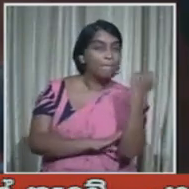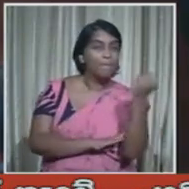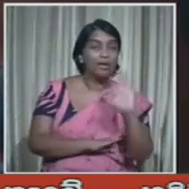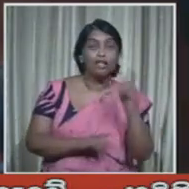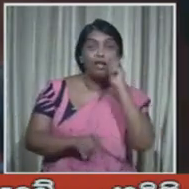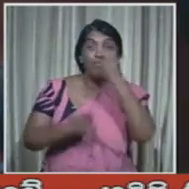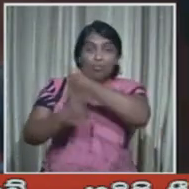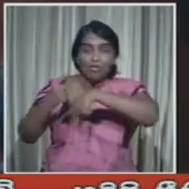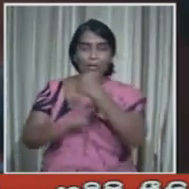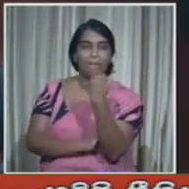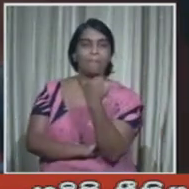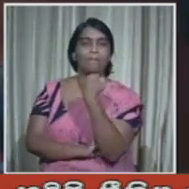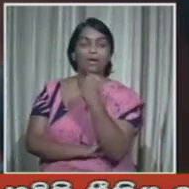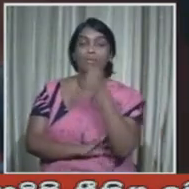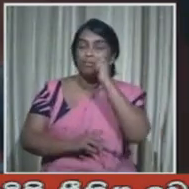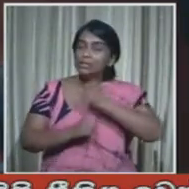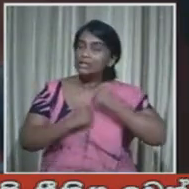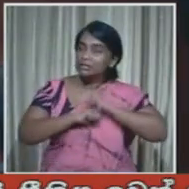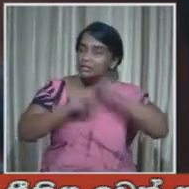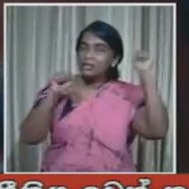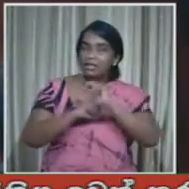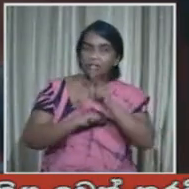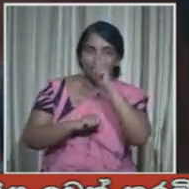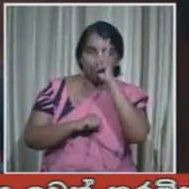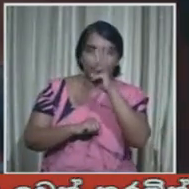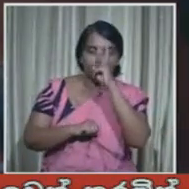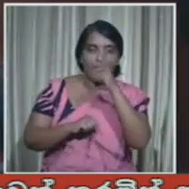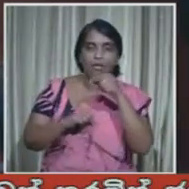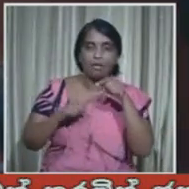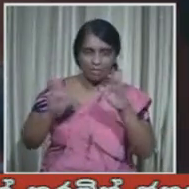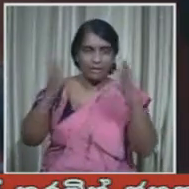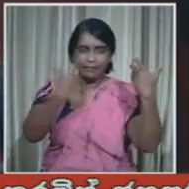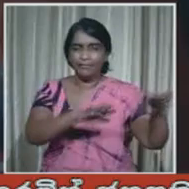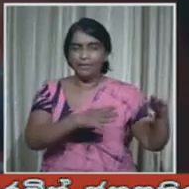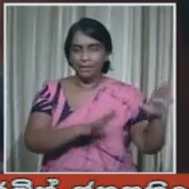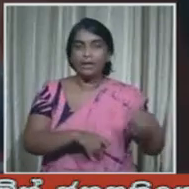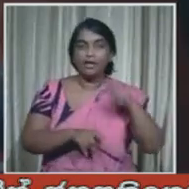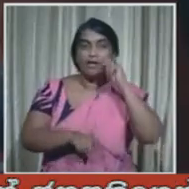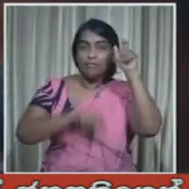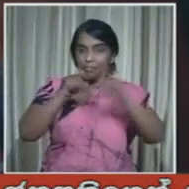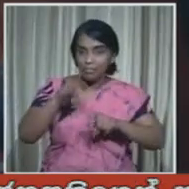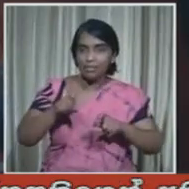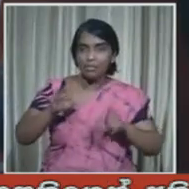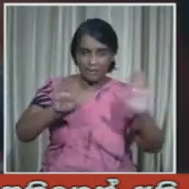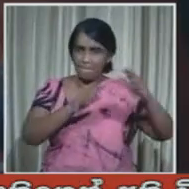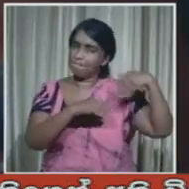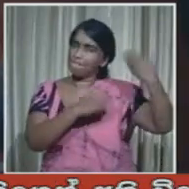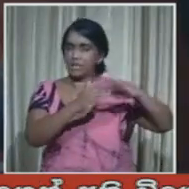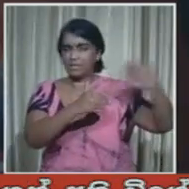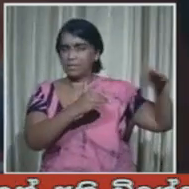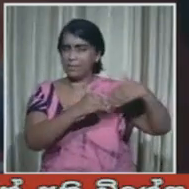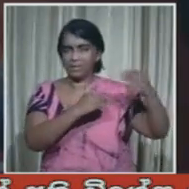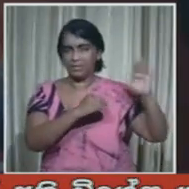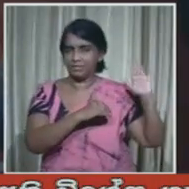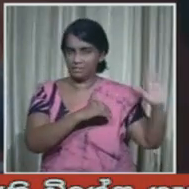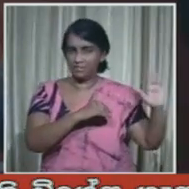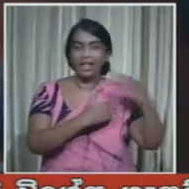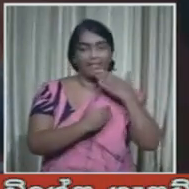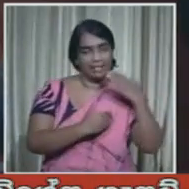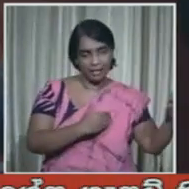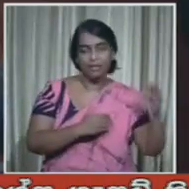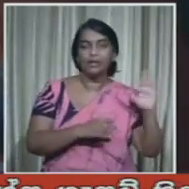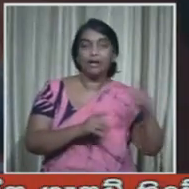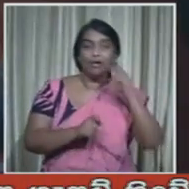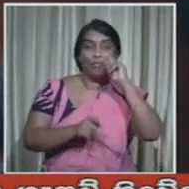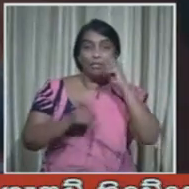ඇයි ජනතාව පාරට බැලලා සතිය දෙකයි දැන් අවසන්දි ජනතාව පාරට පස්සේ බෝ මිසුදි